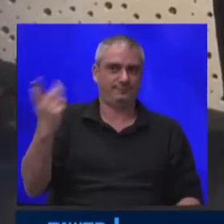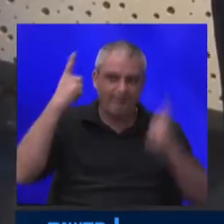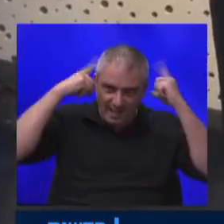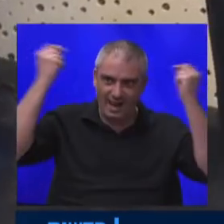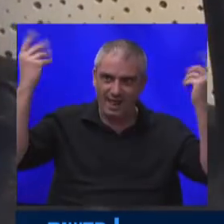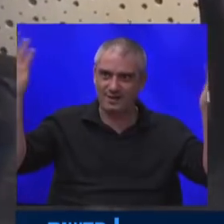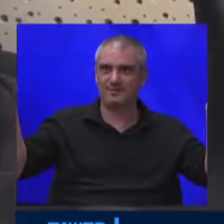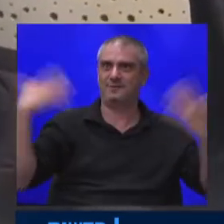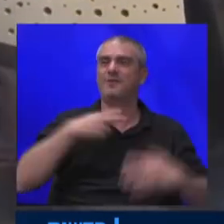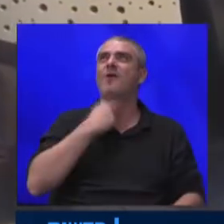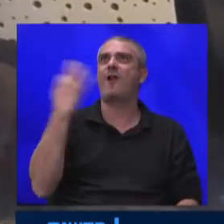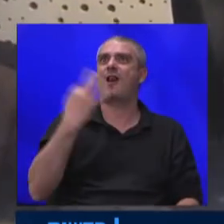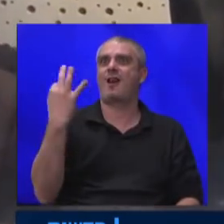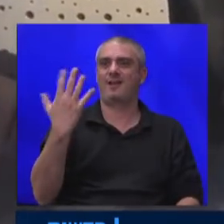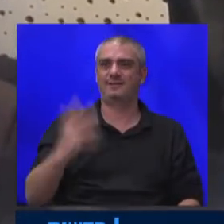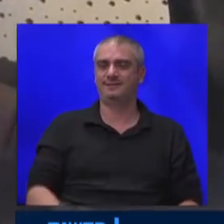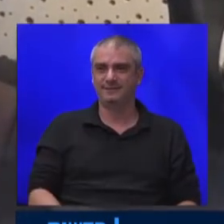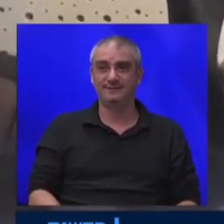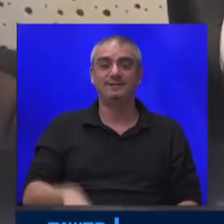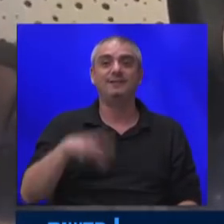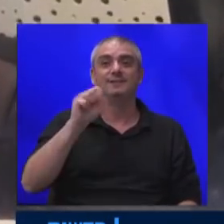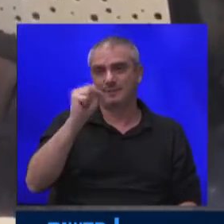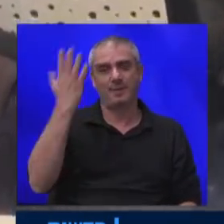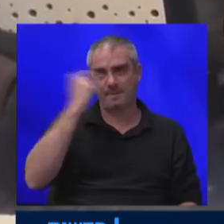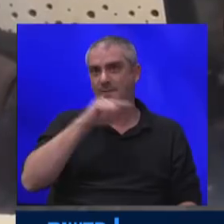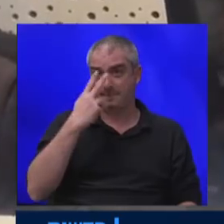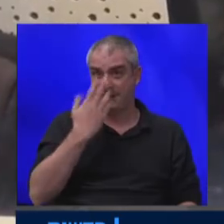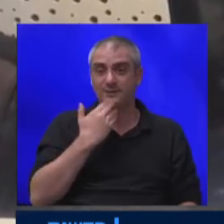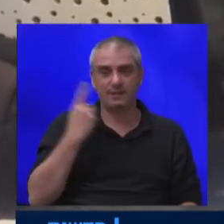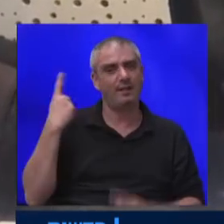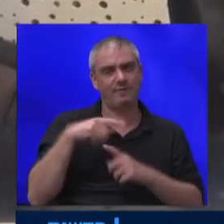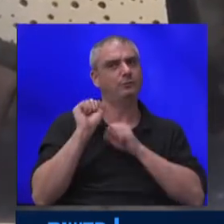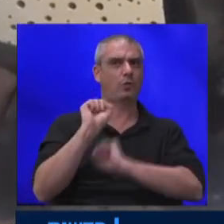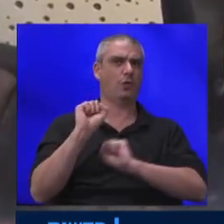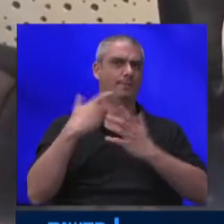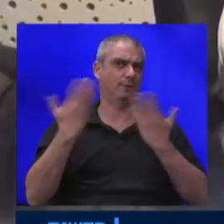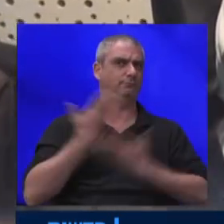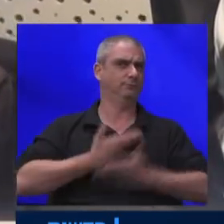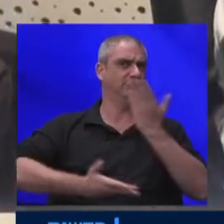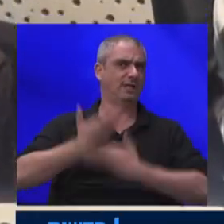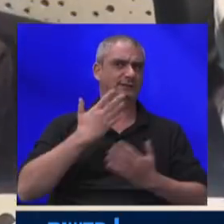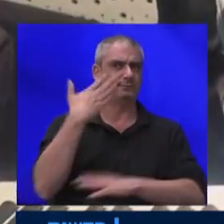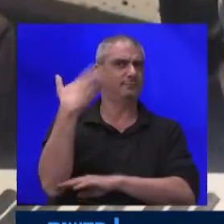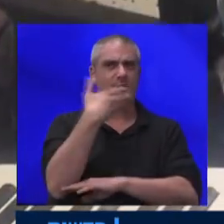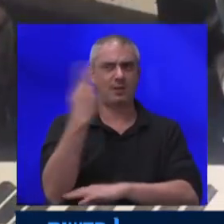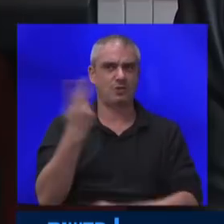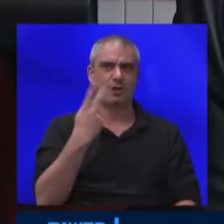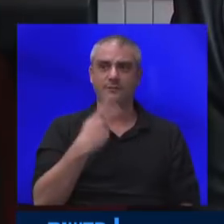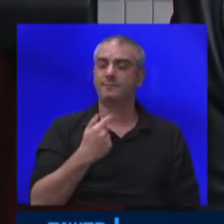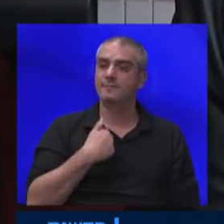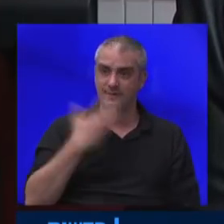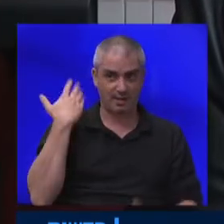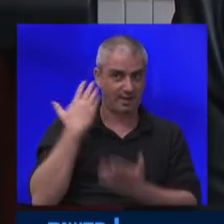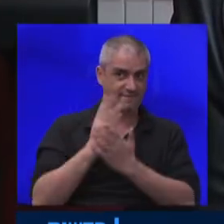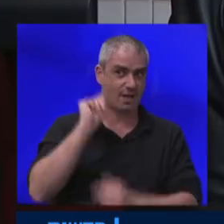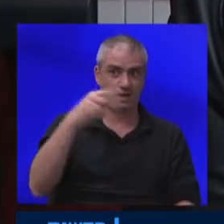what a name, Eyal Golan, what a voice. סמירה ביקרה פעם בישראל, ומאז היא תומכת גלויה של היחסים בין המדינות. I have been in Israel before. I'm not